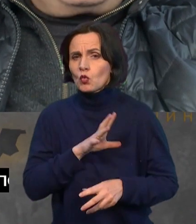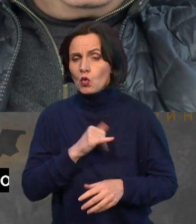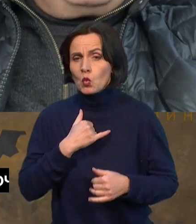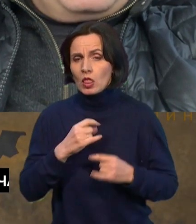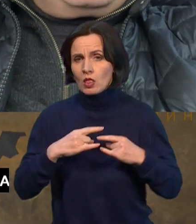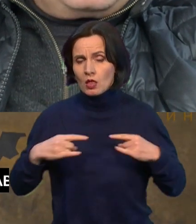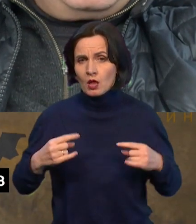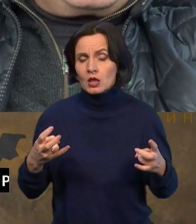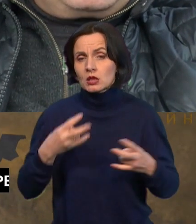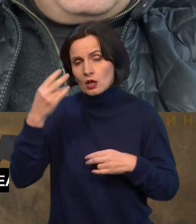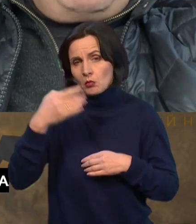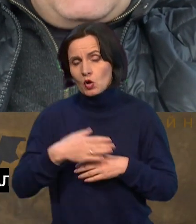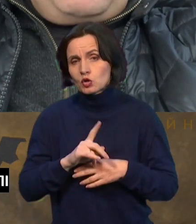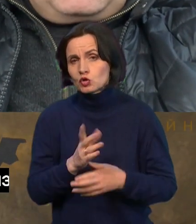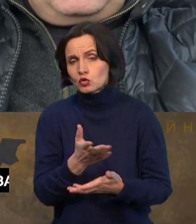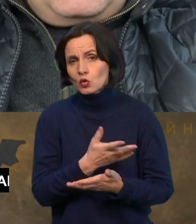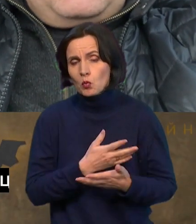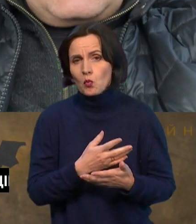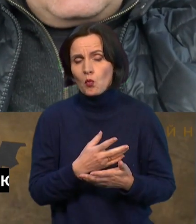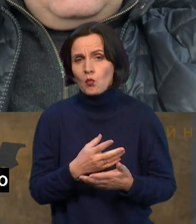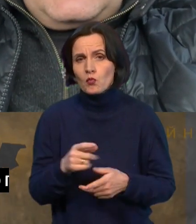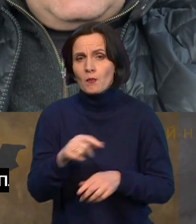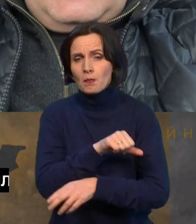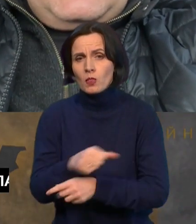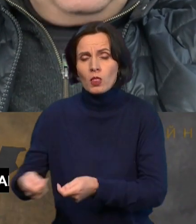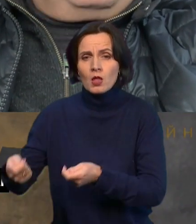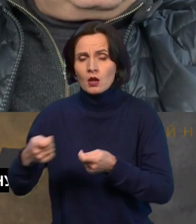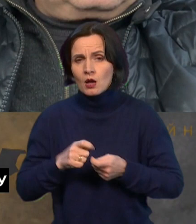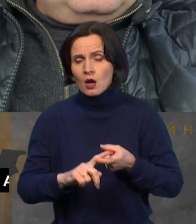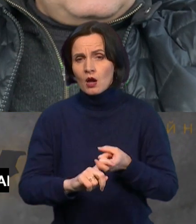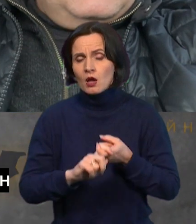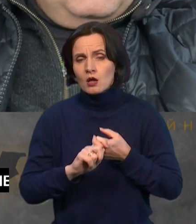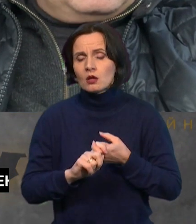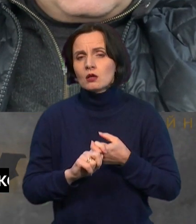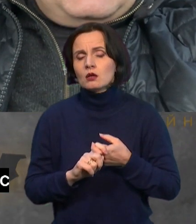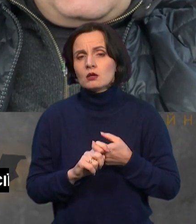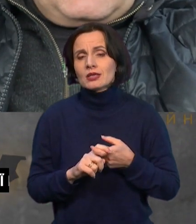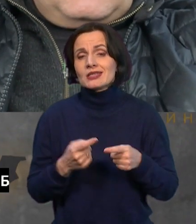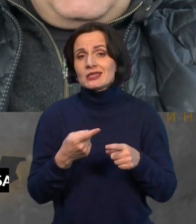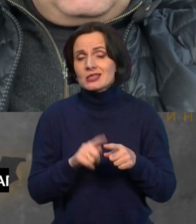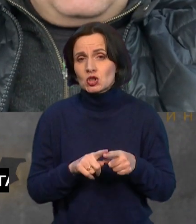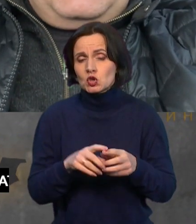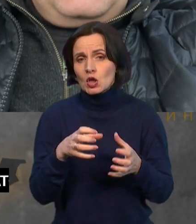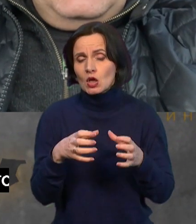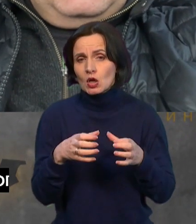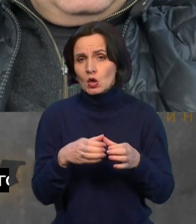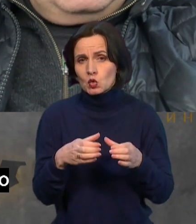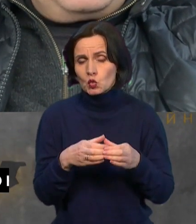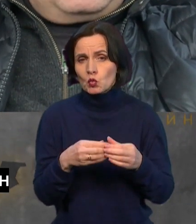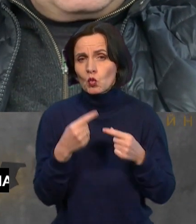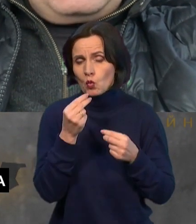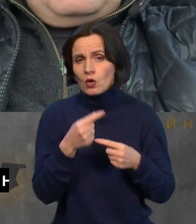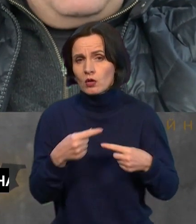тобто, треба розуміти, що ми по імпорту зав'язані, власне, тільки от цією категорією товарів.